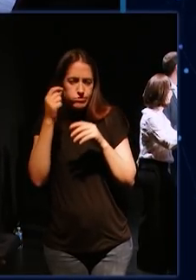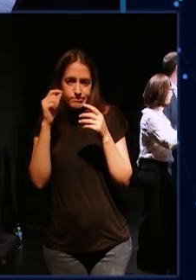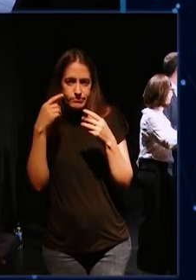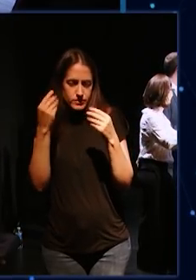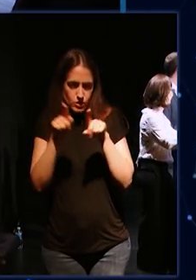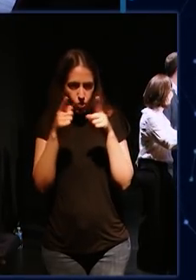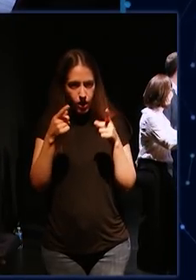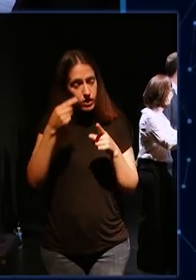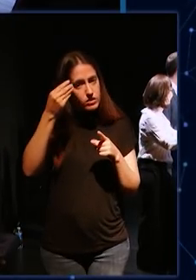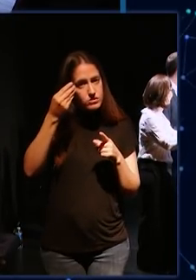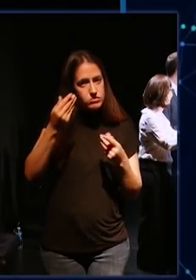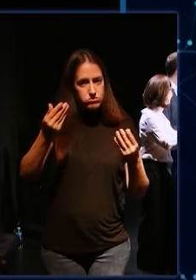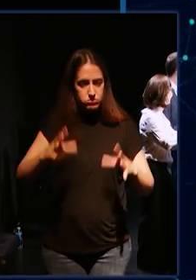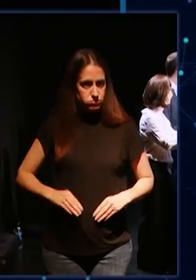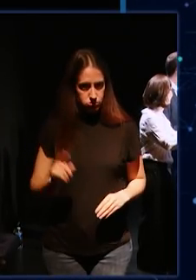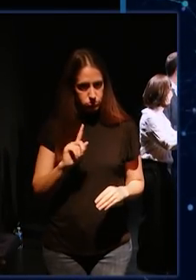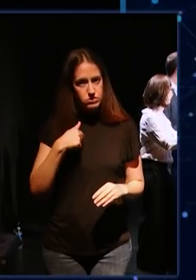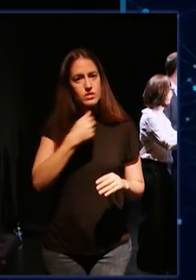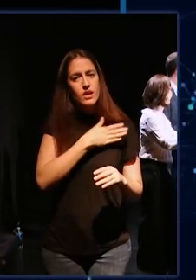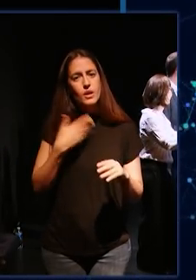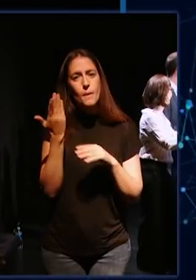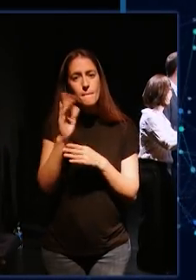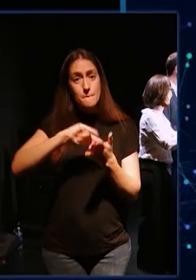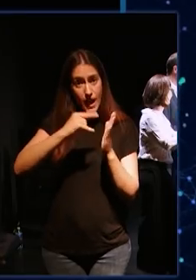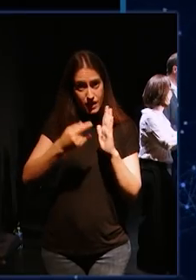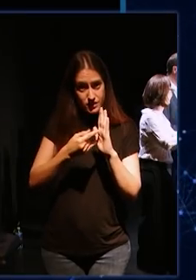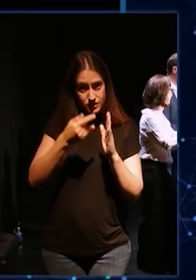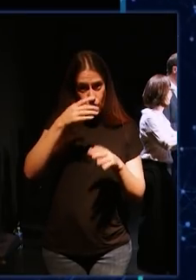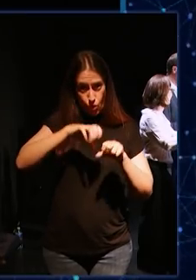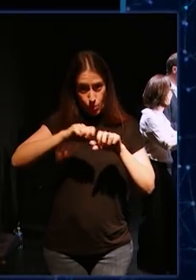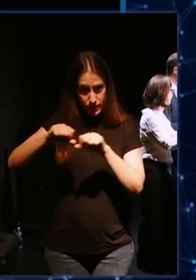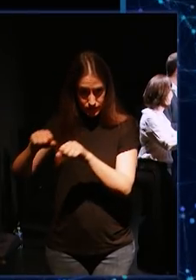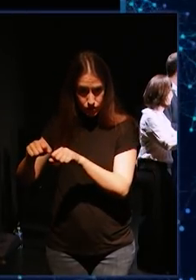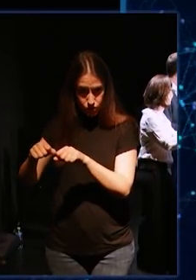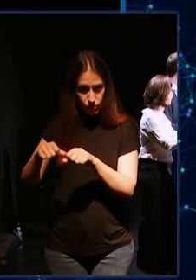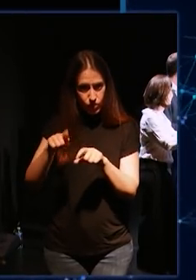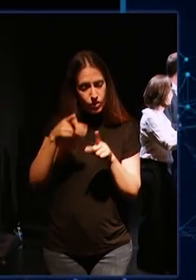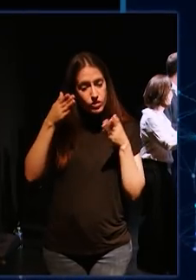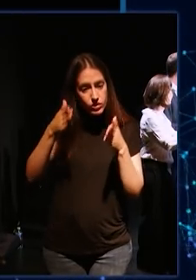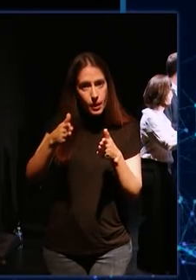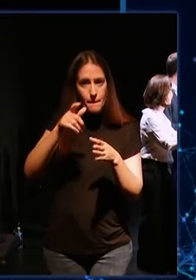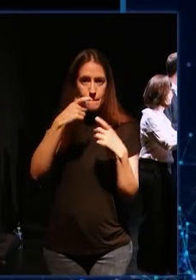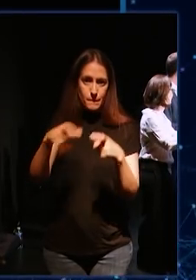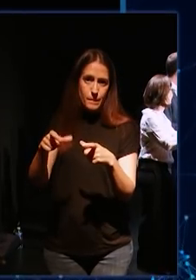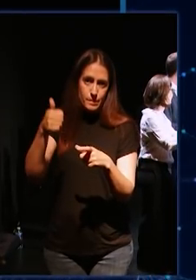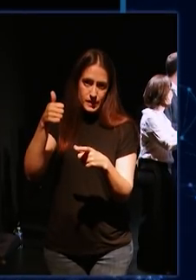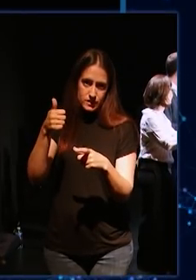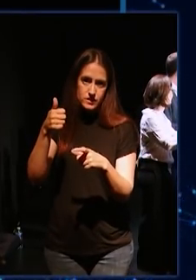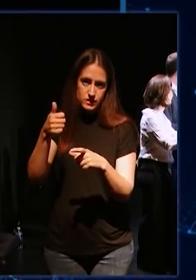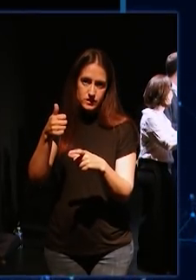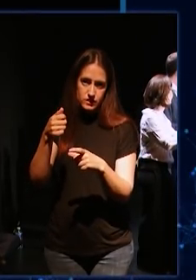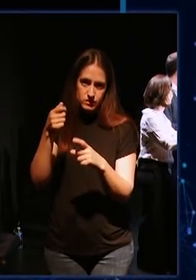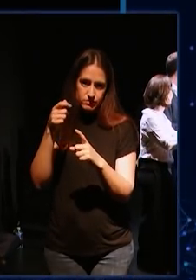no és suficient. Nosaltres proposem plans d'ocupació municipals, a més adreçats a aquells col·lectius de gent que són més vulnerables.